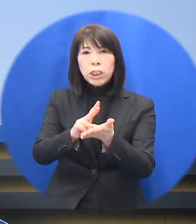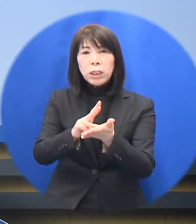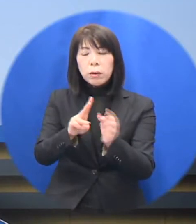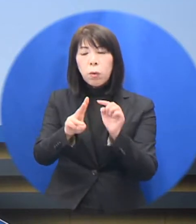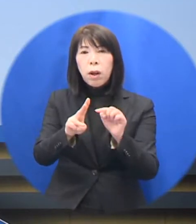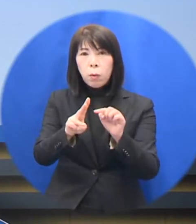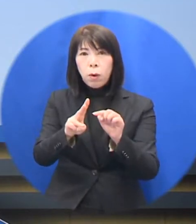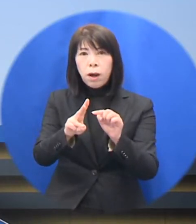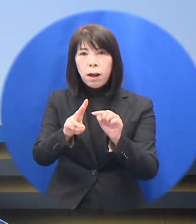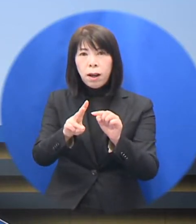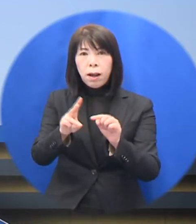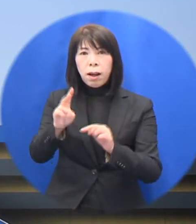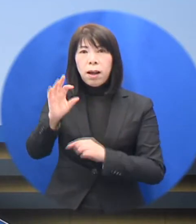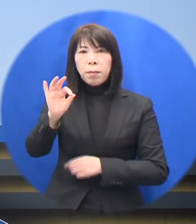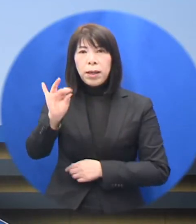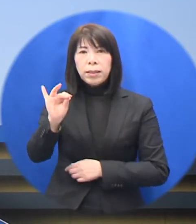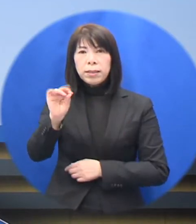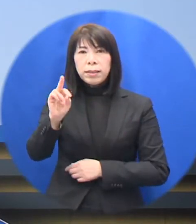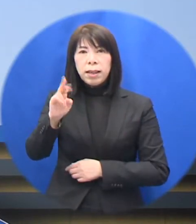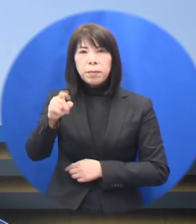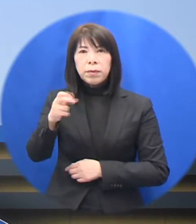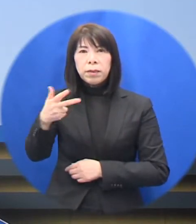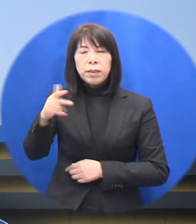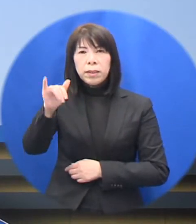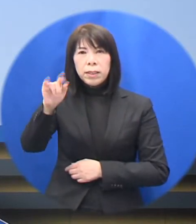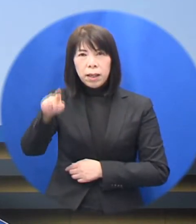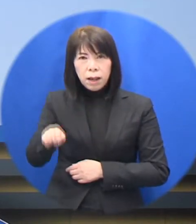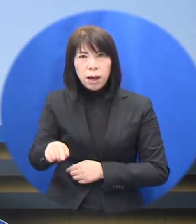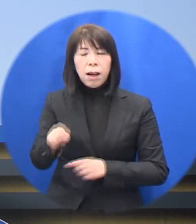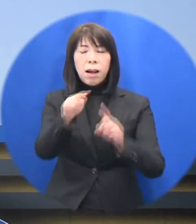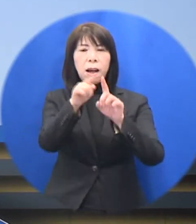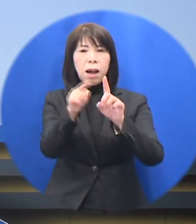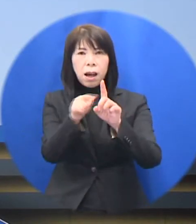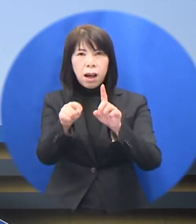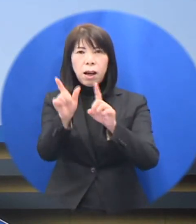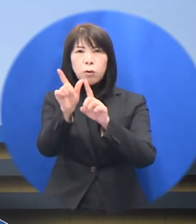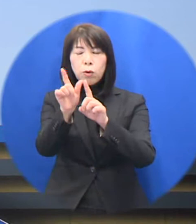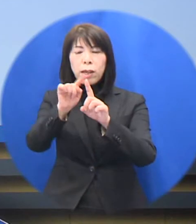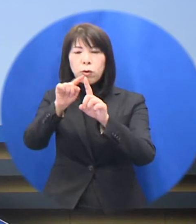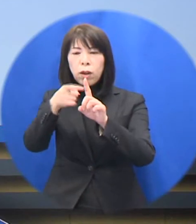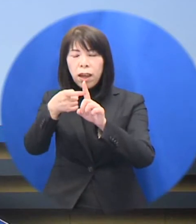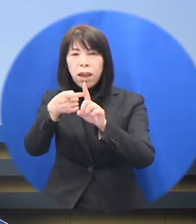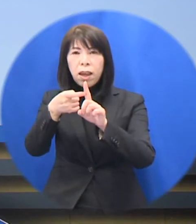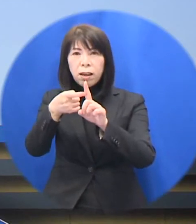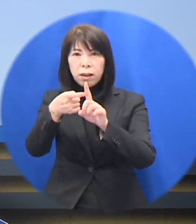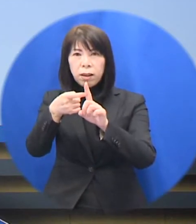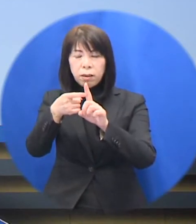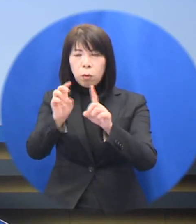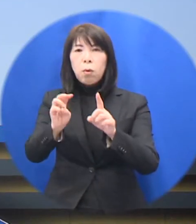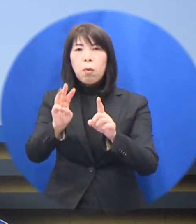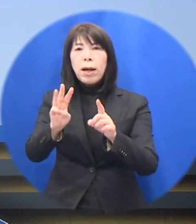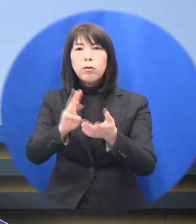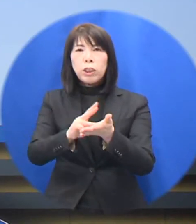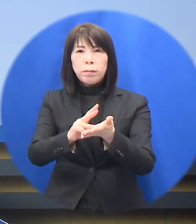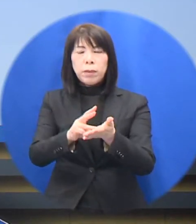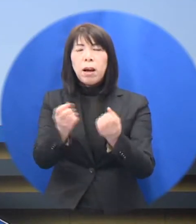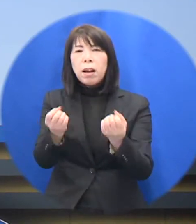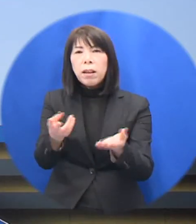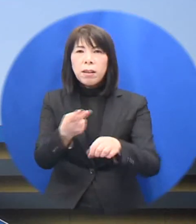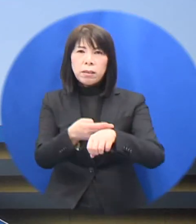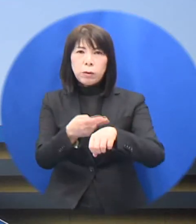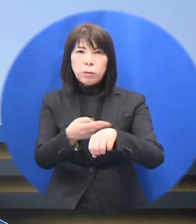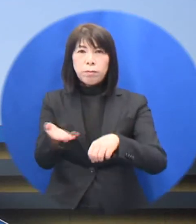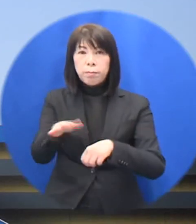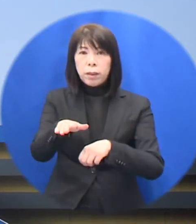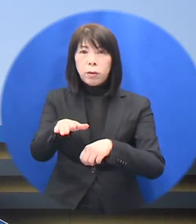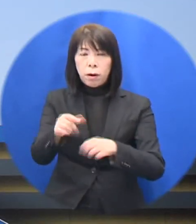メッセンジャー RNA ワクチンという新しい技術が用いられたものが国内外で初めて